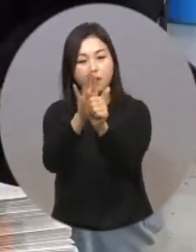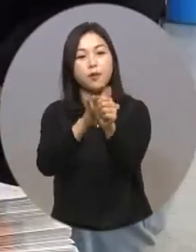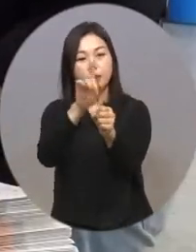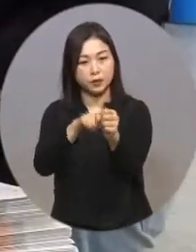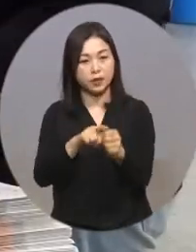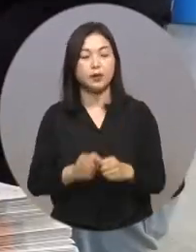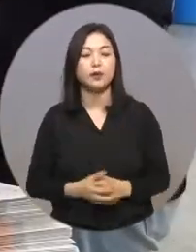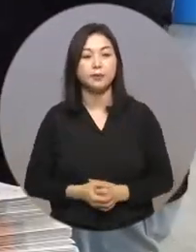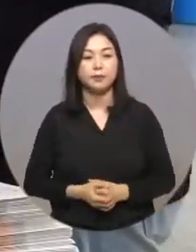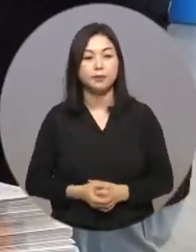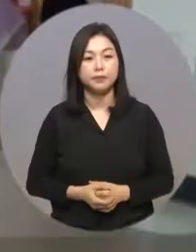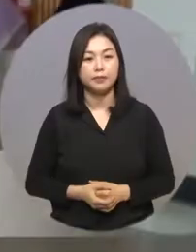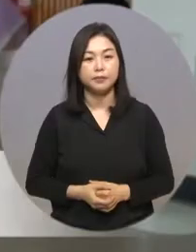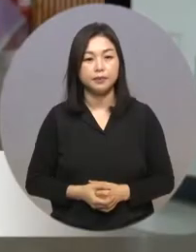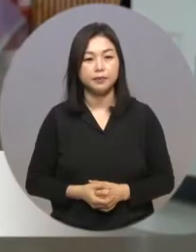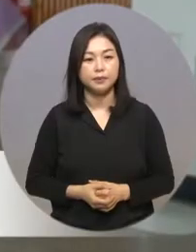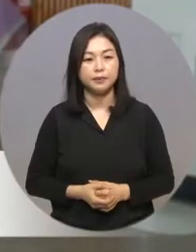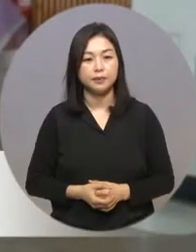위해 마련됐습니다.